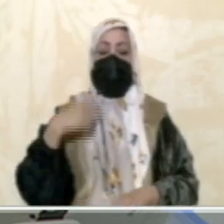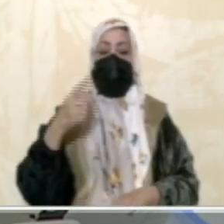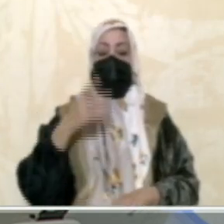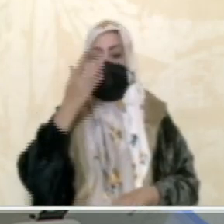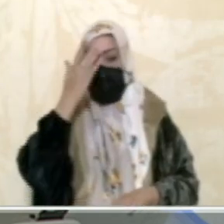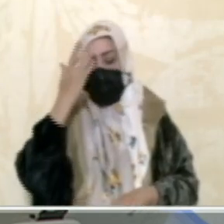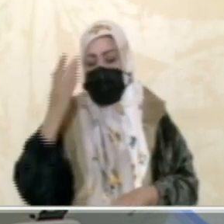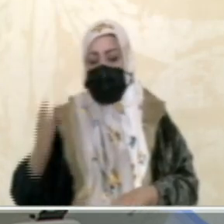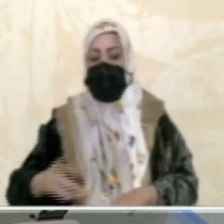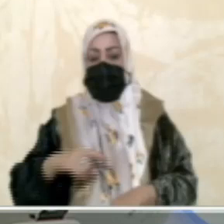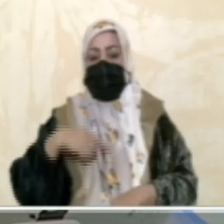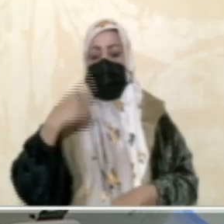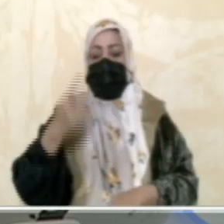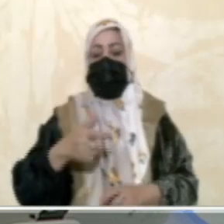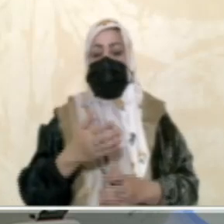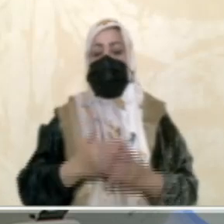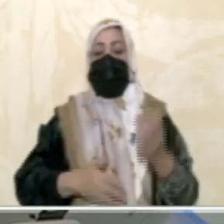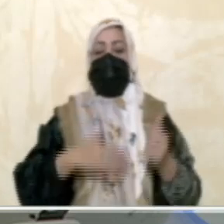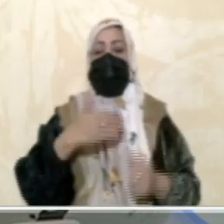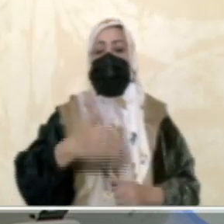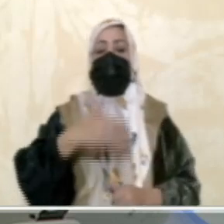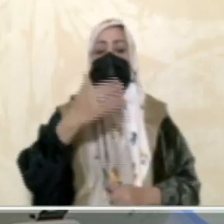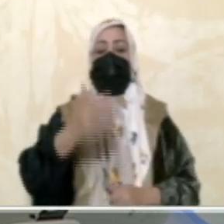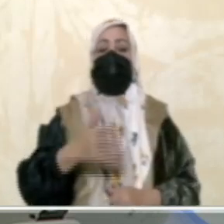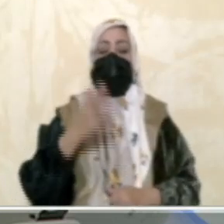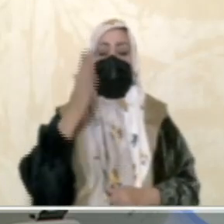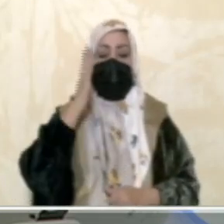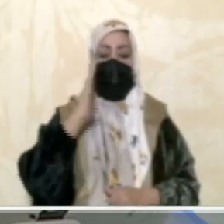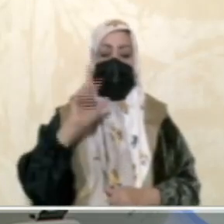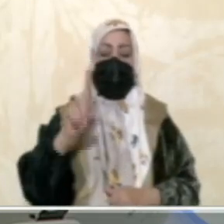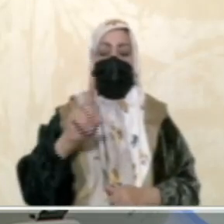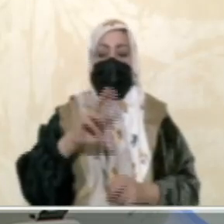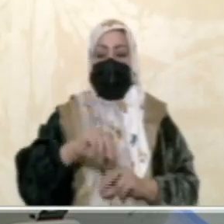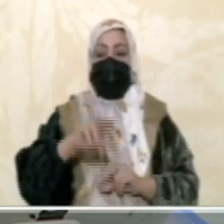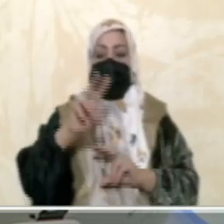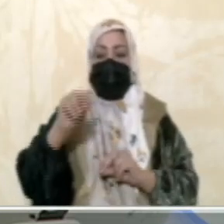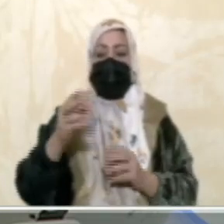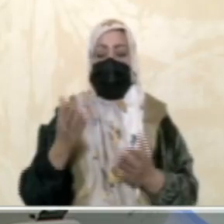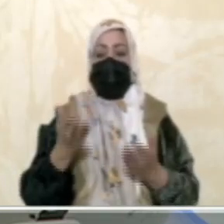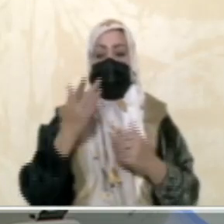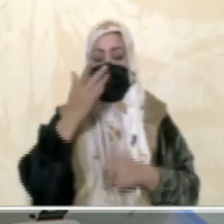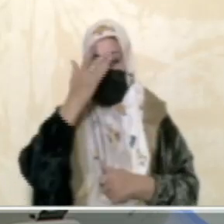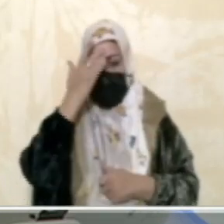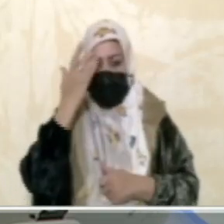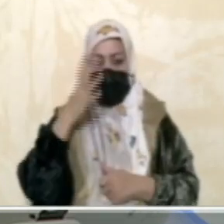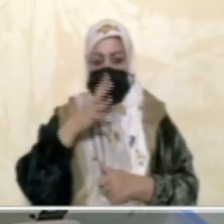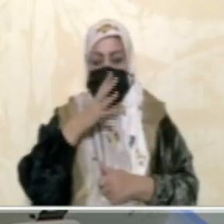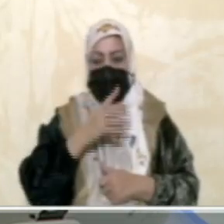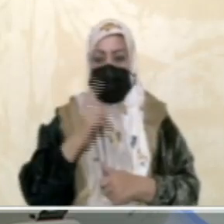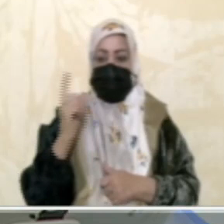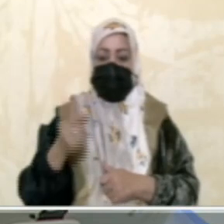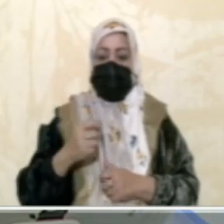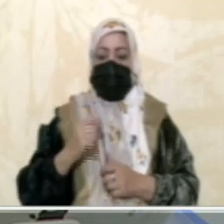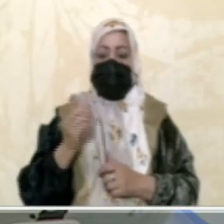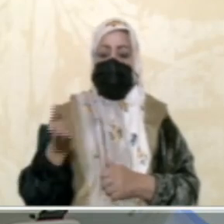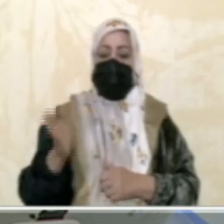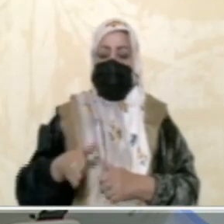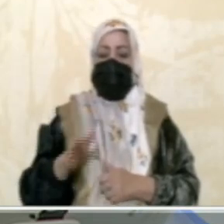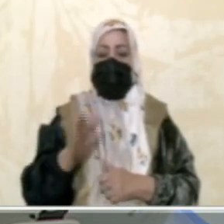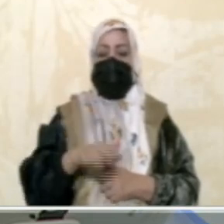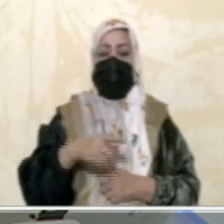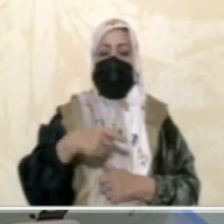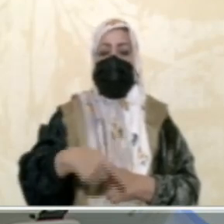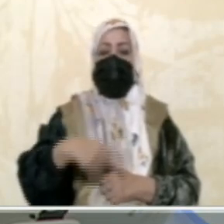البلاد يعني ها هم علمائها يلحق الواحد منهم تلوى الاخر نسال الله سبحانه وتعالى